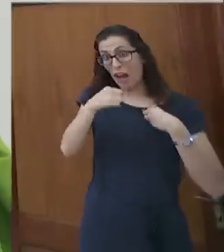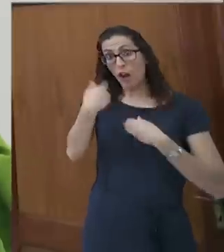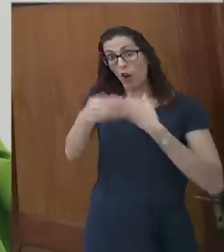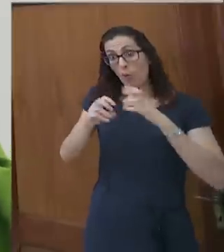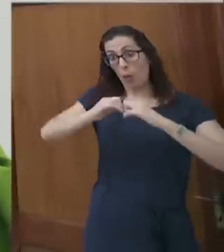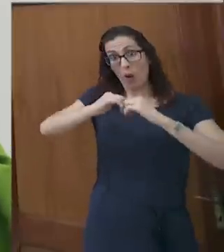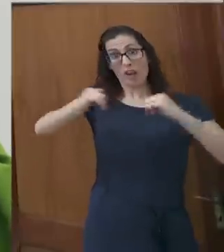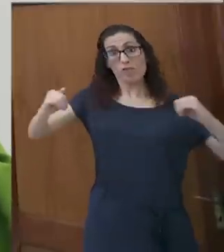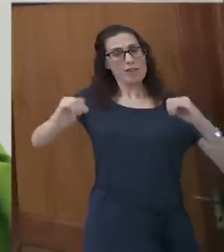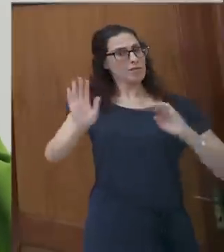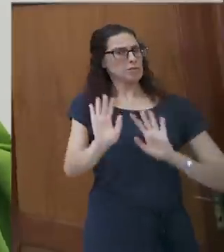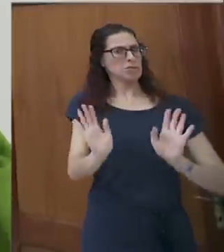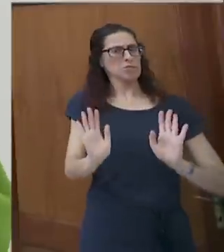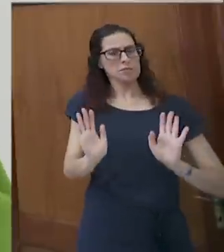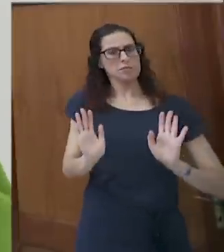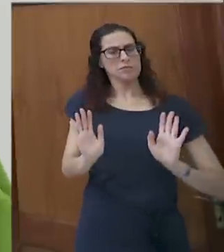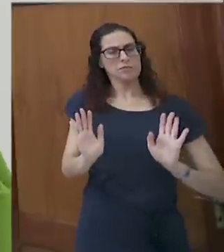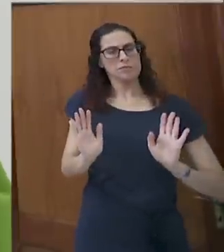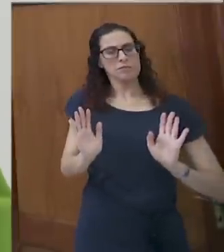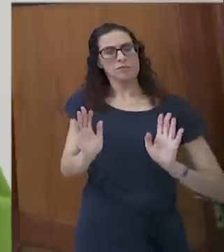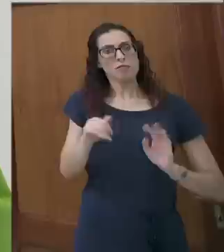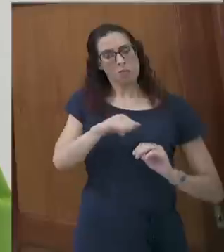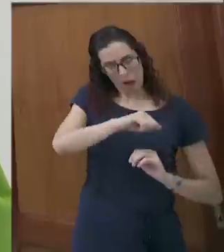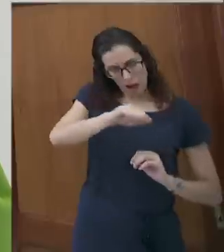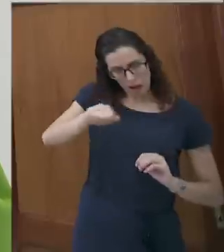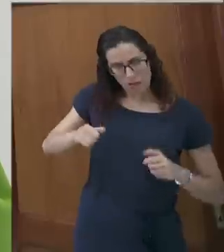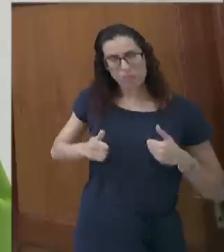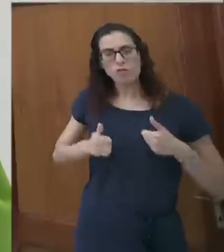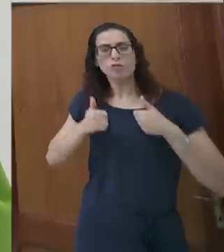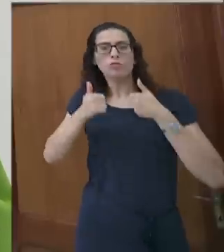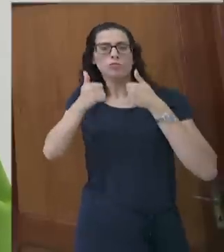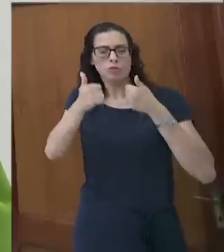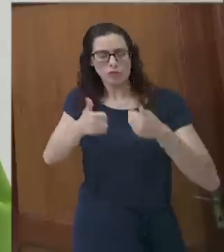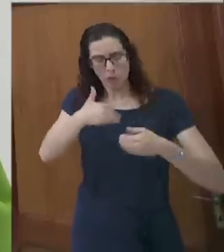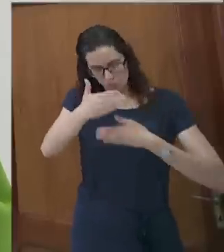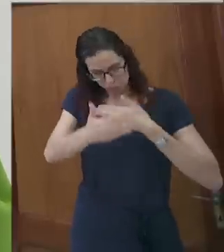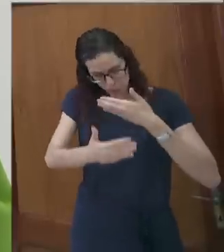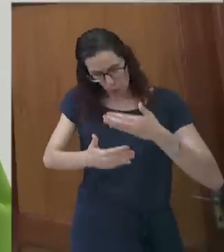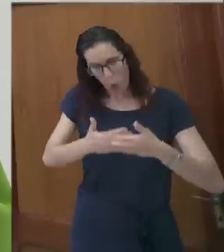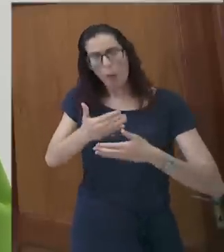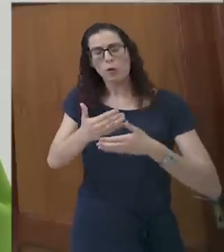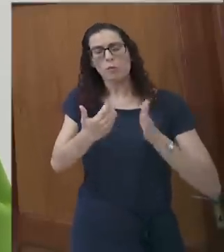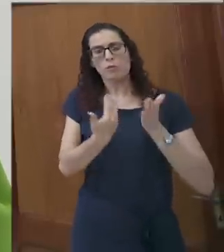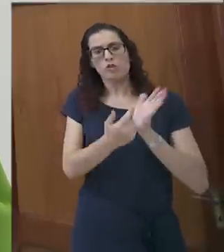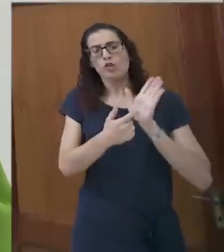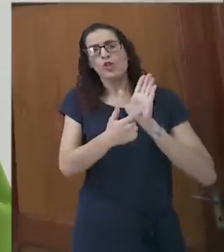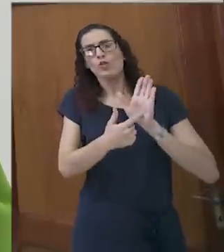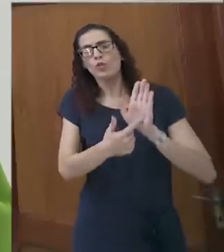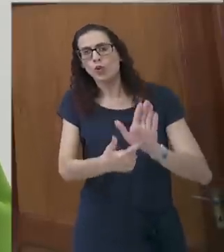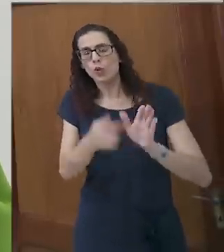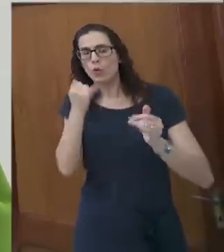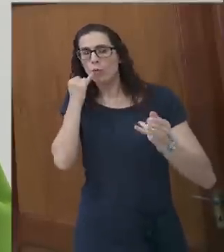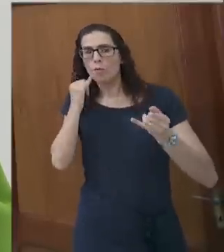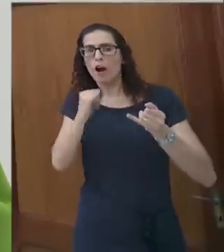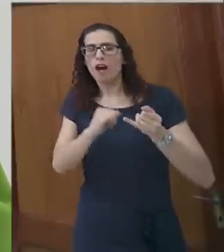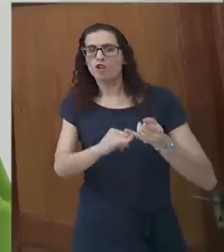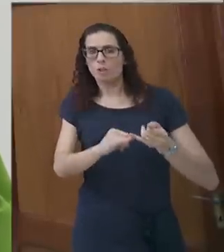paċi. Maħna dejjem għanna nkomplu nkunu strumenti tal-paċi ta'